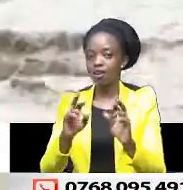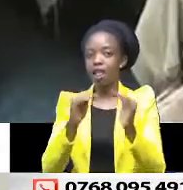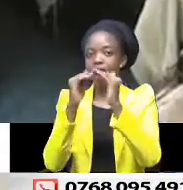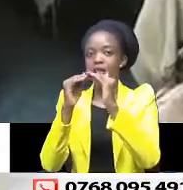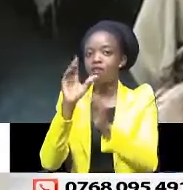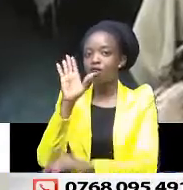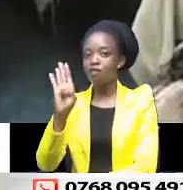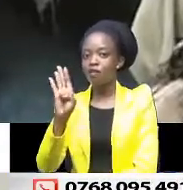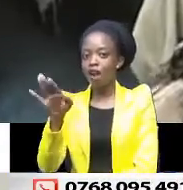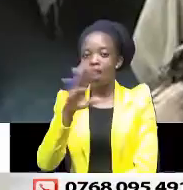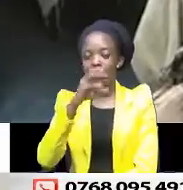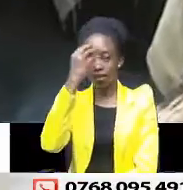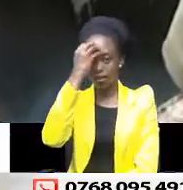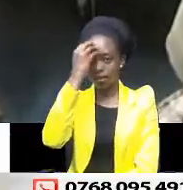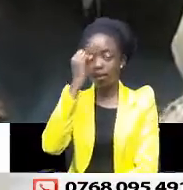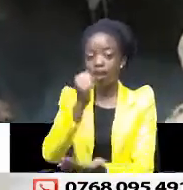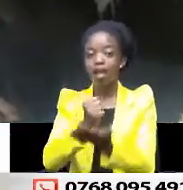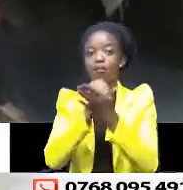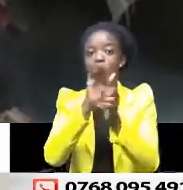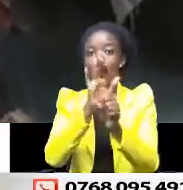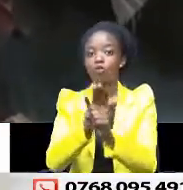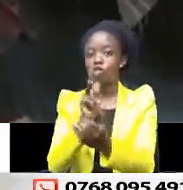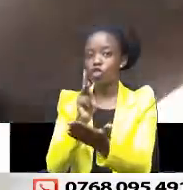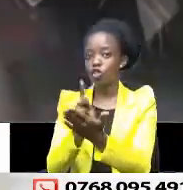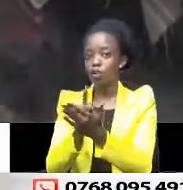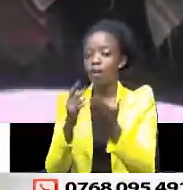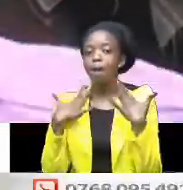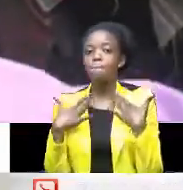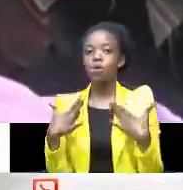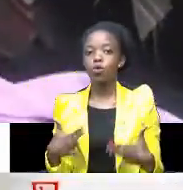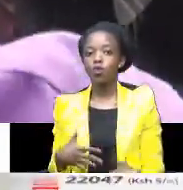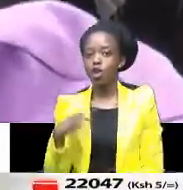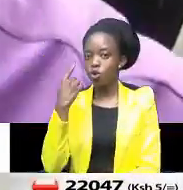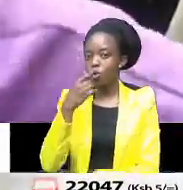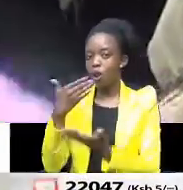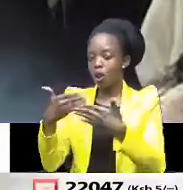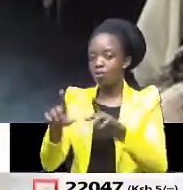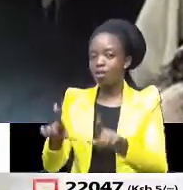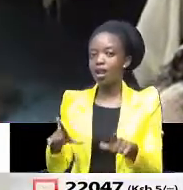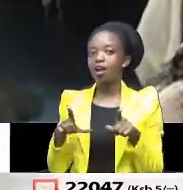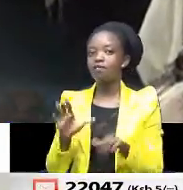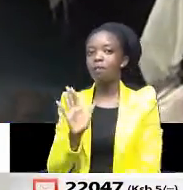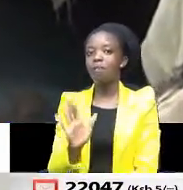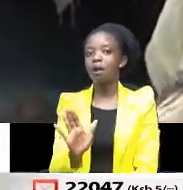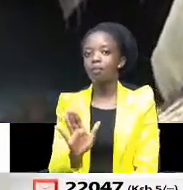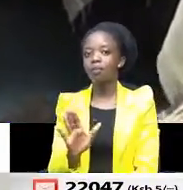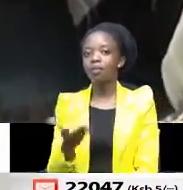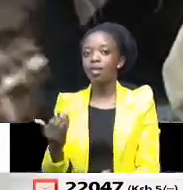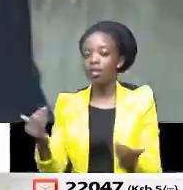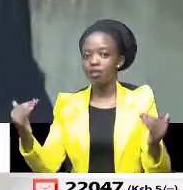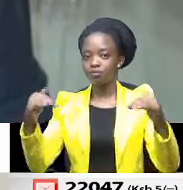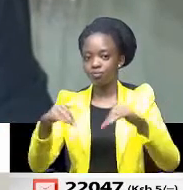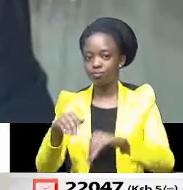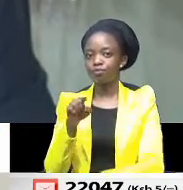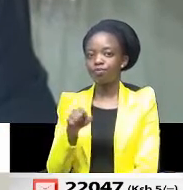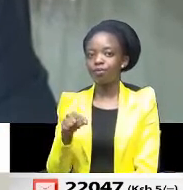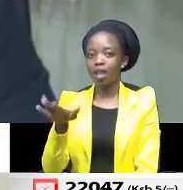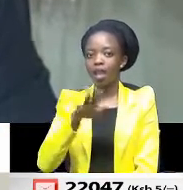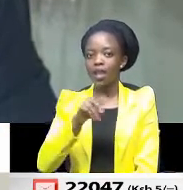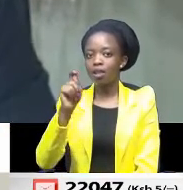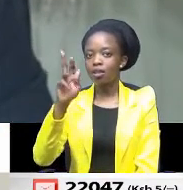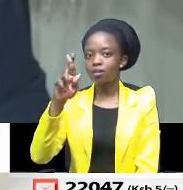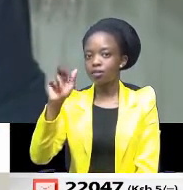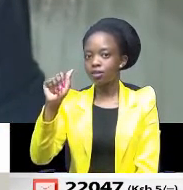mjini Kitale imesaidia kuhifadhi baadhi ya mili ya wale waliopoteza maisha yao kwenye janga hilo. Sisi kama Trans Nzoia County